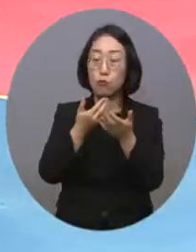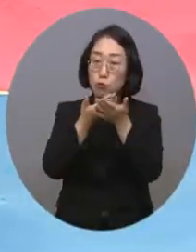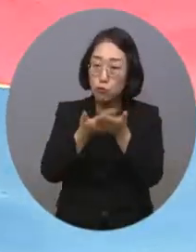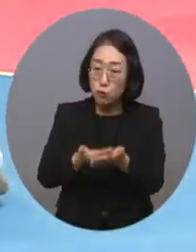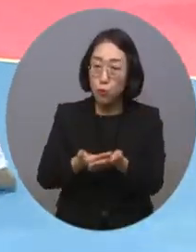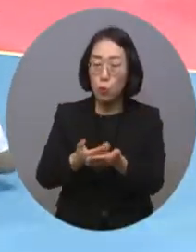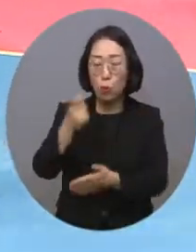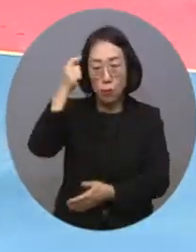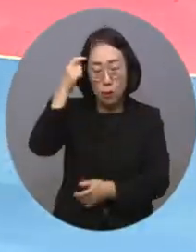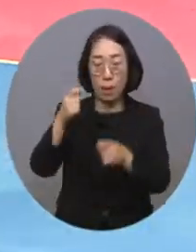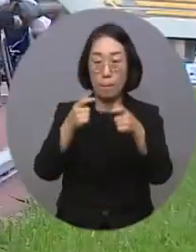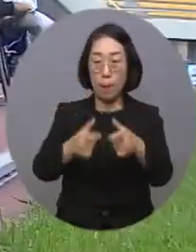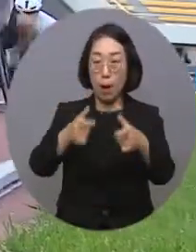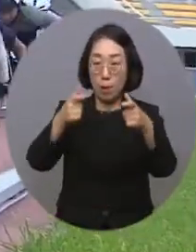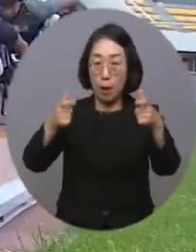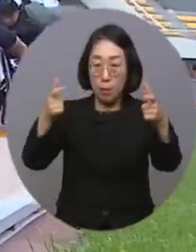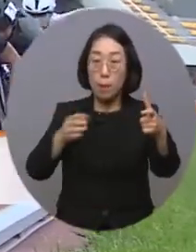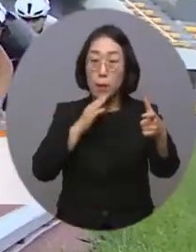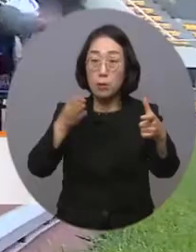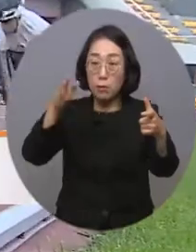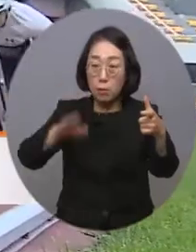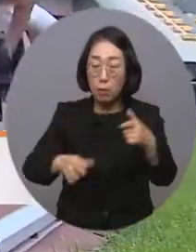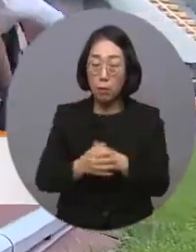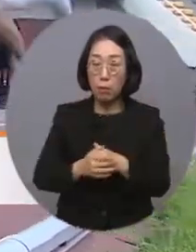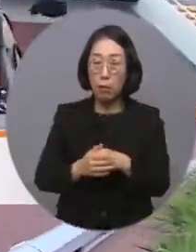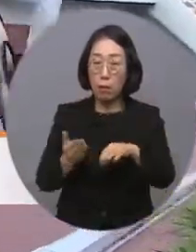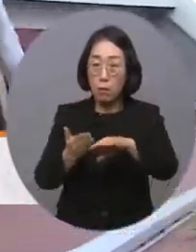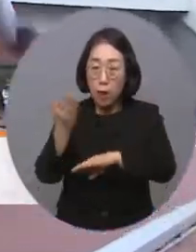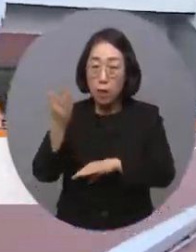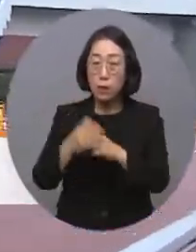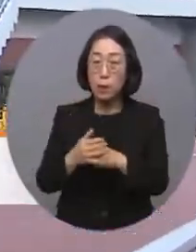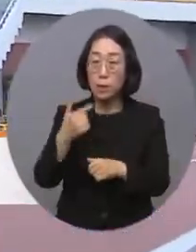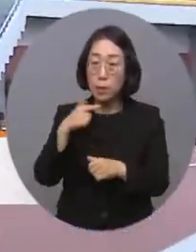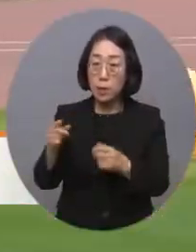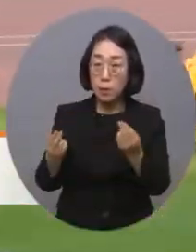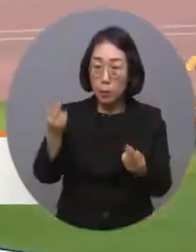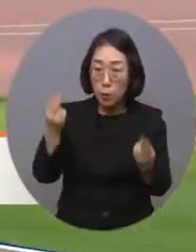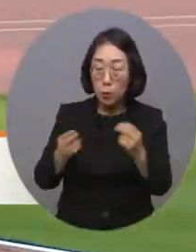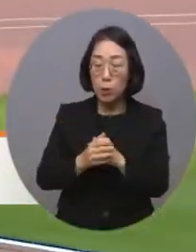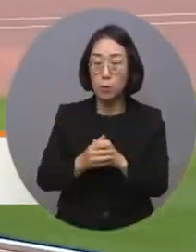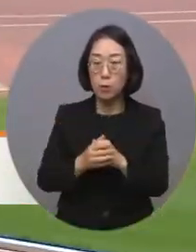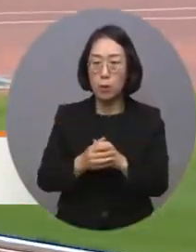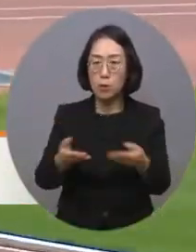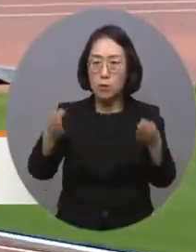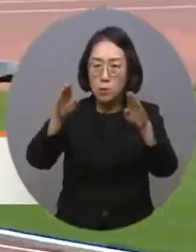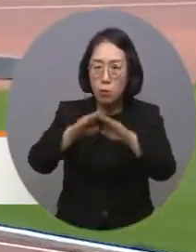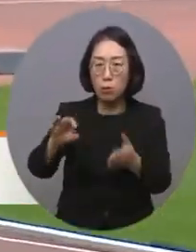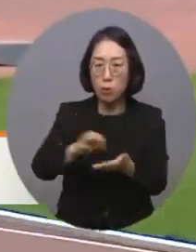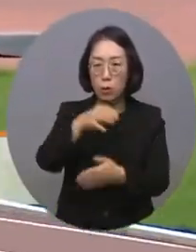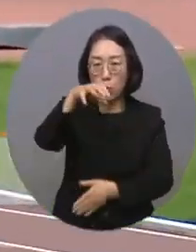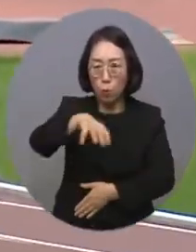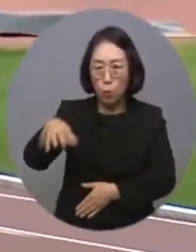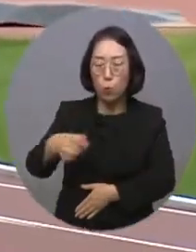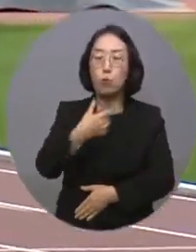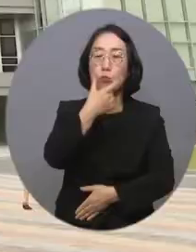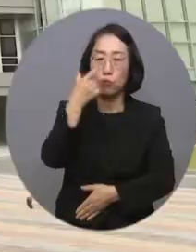점차 증대되고 있으나 비장애인 체육에 비해 이용 가능한 시설과 지원은 열악한 실정입니다.